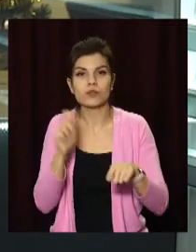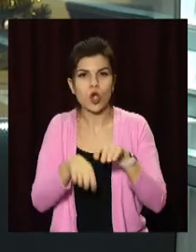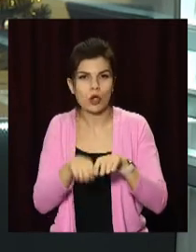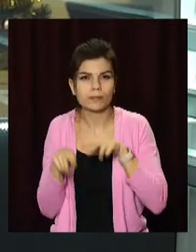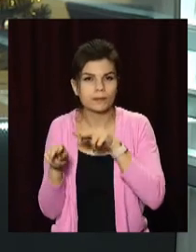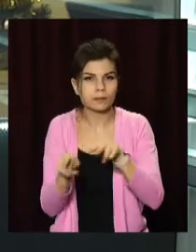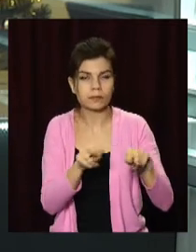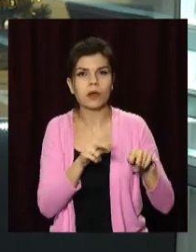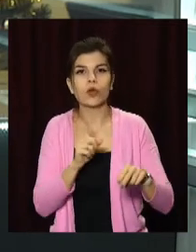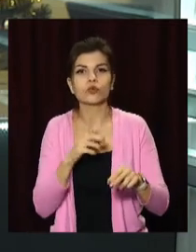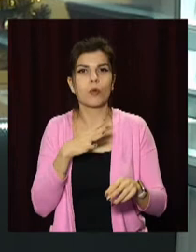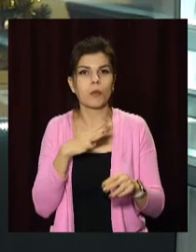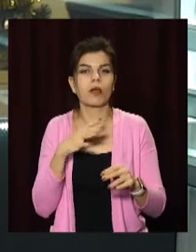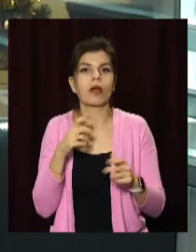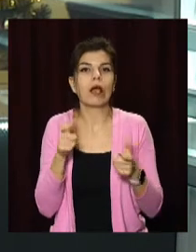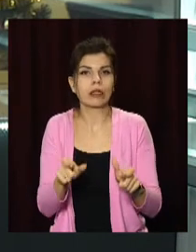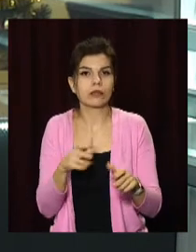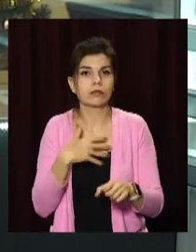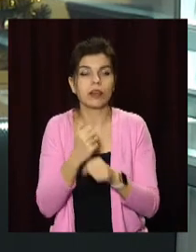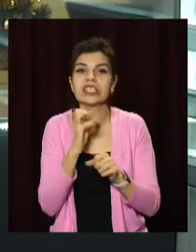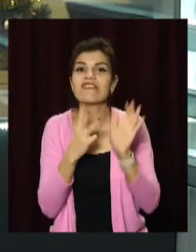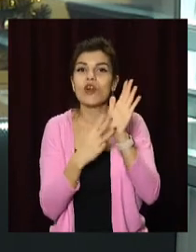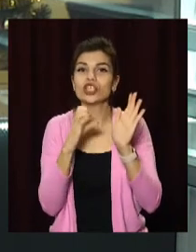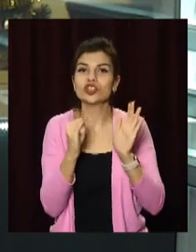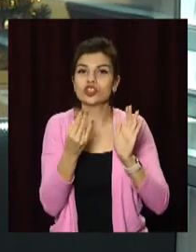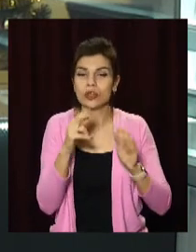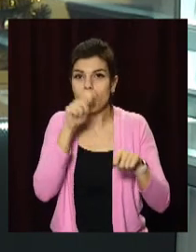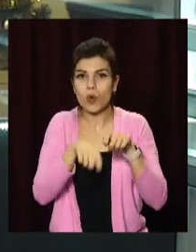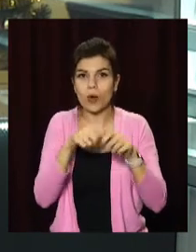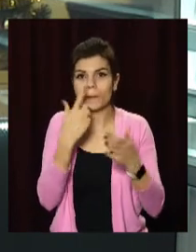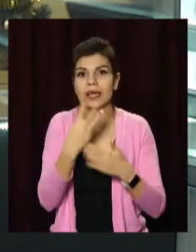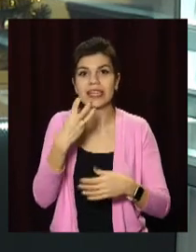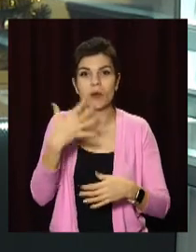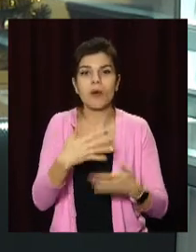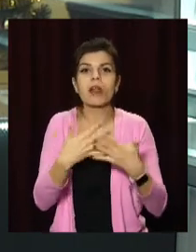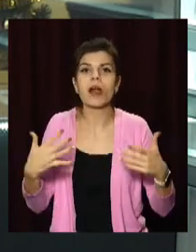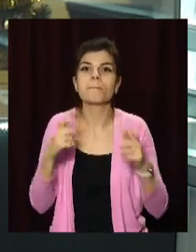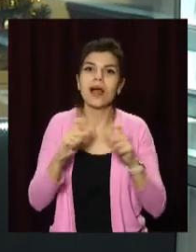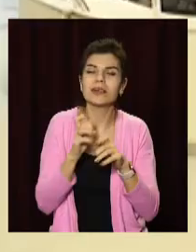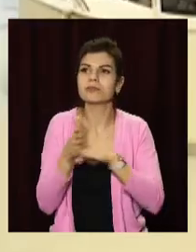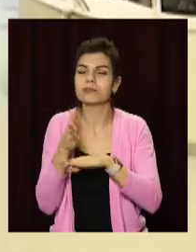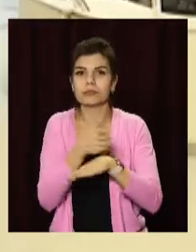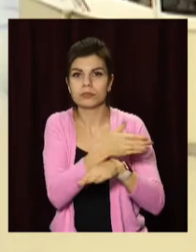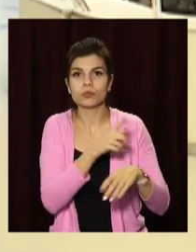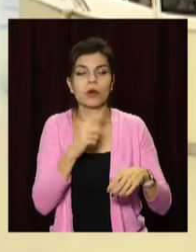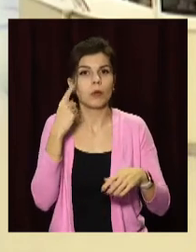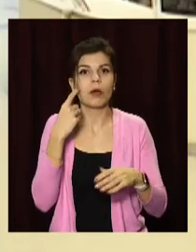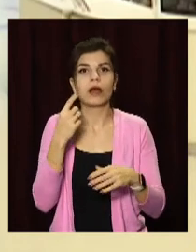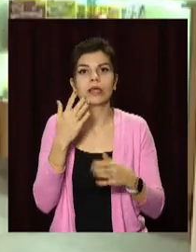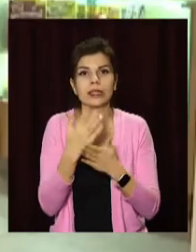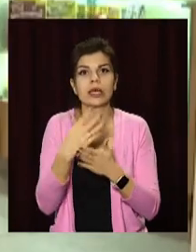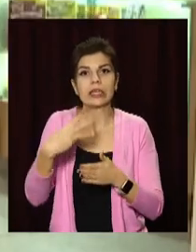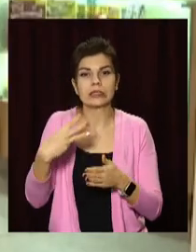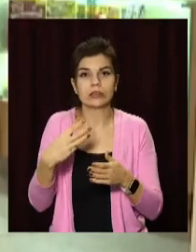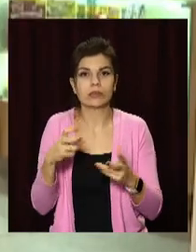контролюють дотримання карантинних правил. З 8 січня в регіоні перевірили понад 350 об'єктів, на 30 виявили порушення та